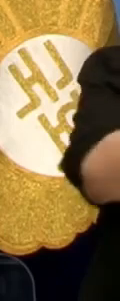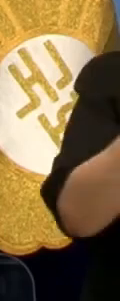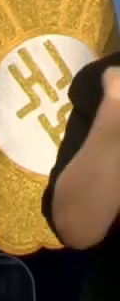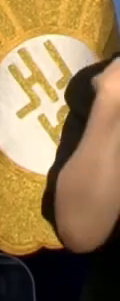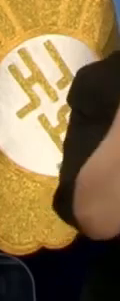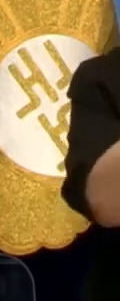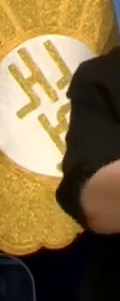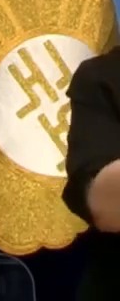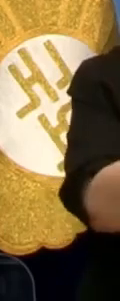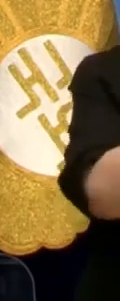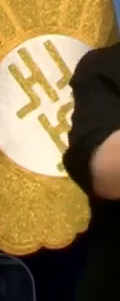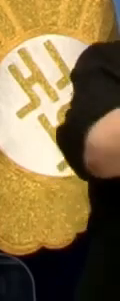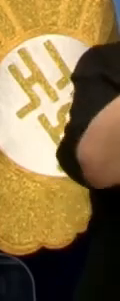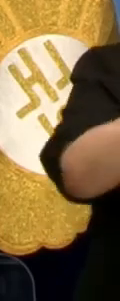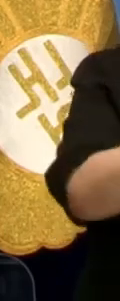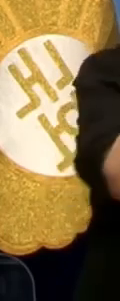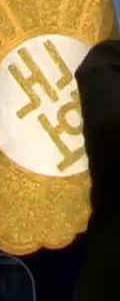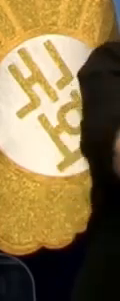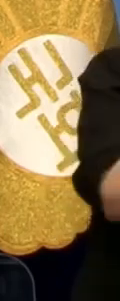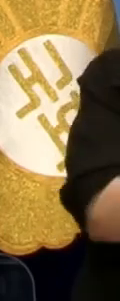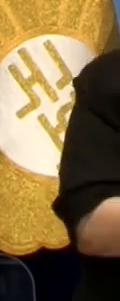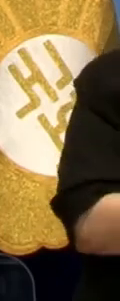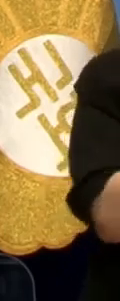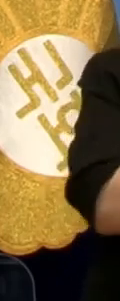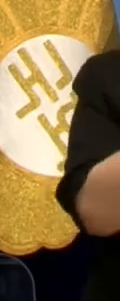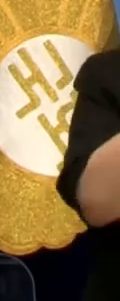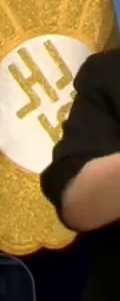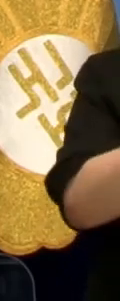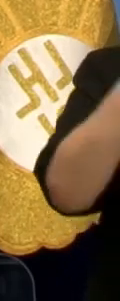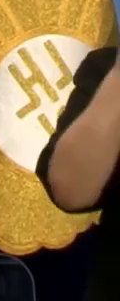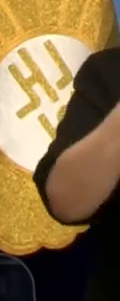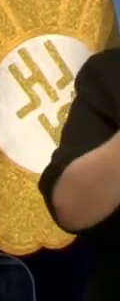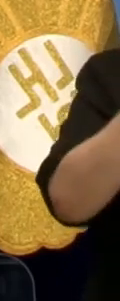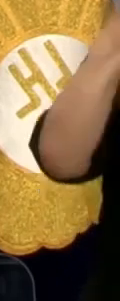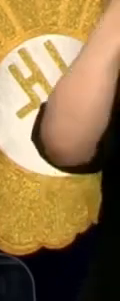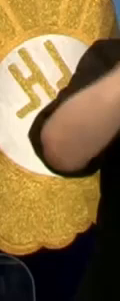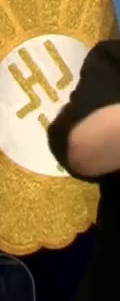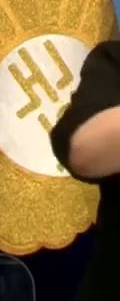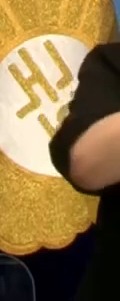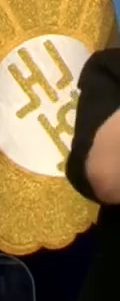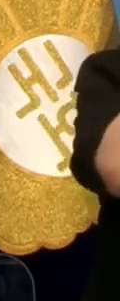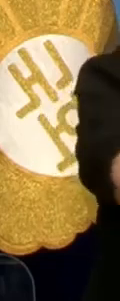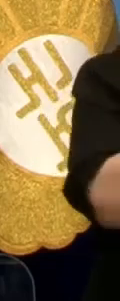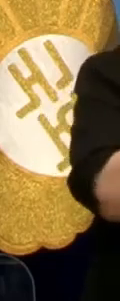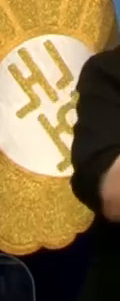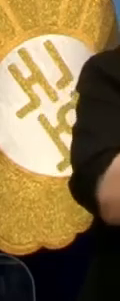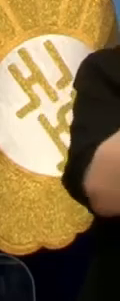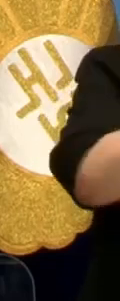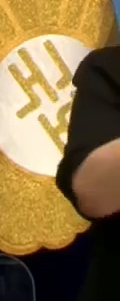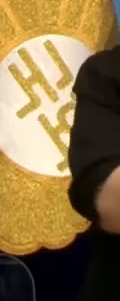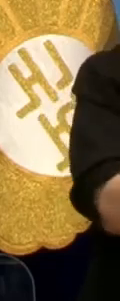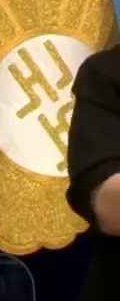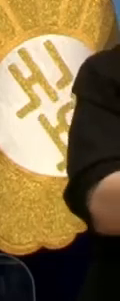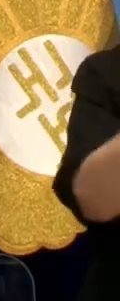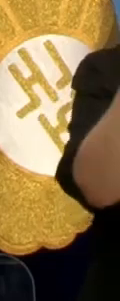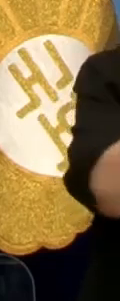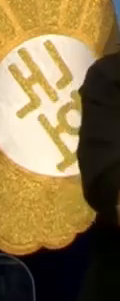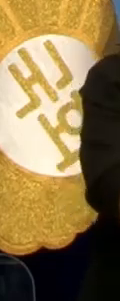부담보다는 조세로 인한 혜택이 더 많아지도록 설계해서 조세 저항을 줄일 필요가 있습니다.